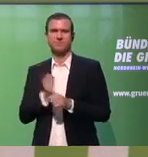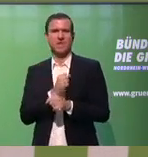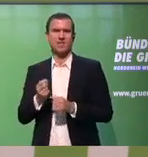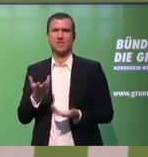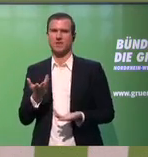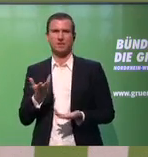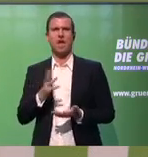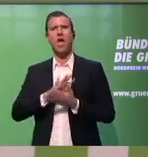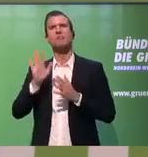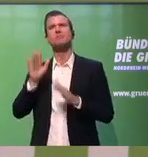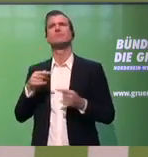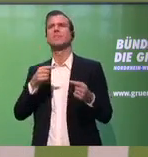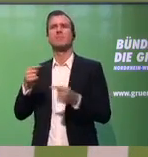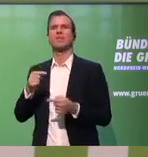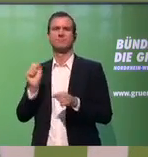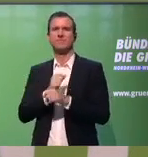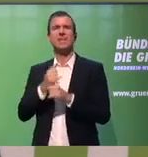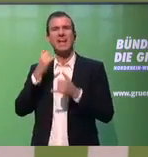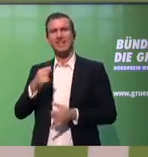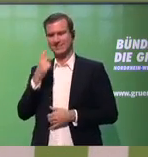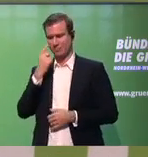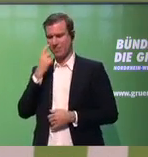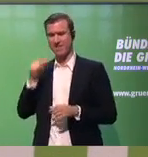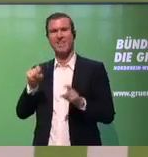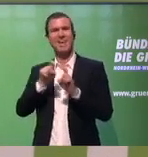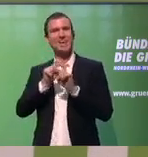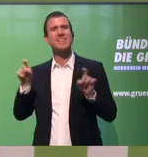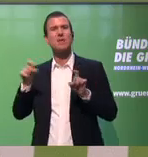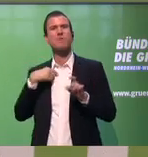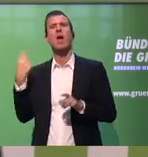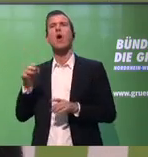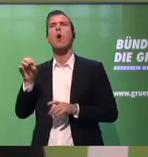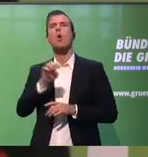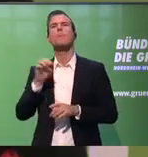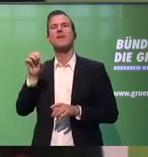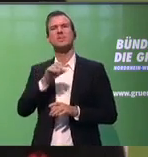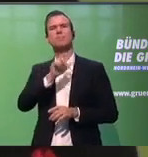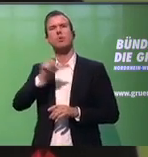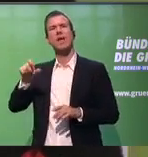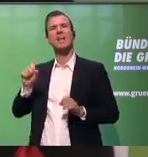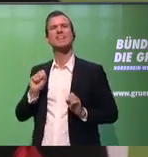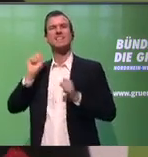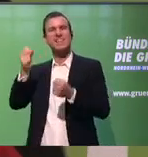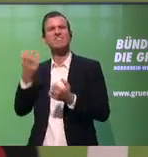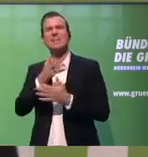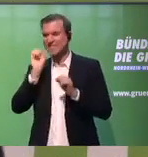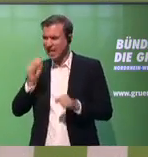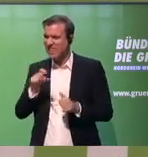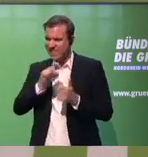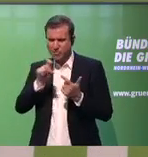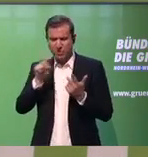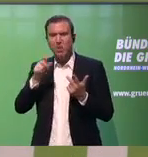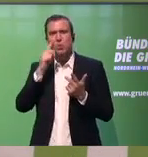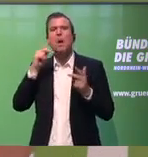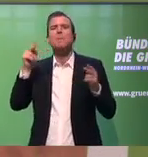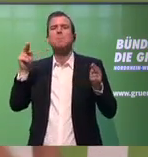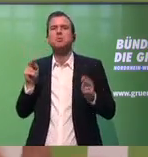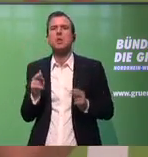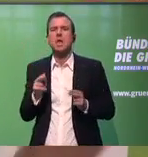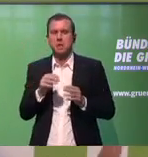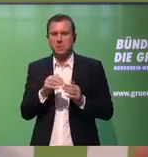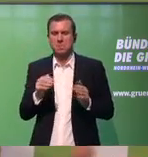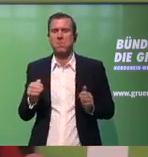dazu haben. Und momentan ist es auch so, dass die Themen, wozu man eine europäische Bürgerinitiative machen kann, dass die sehr beschränkt sind. Zum Beispiel ist